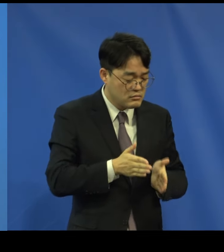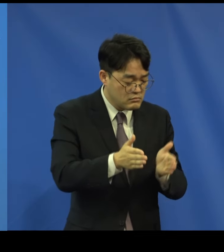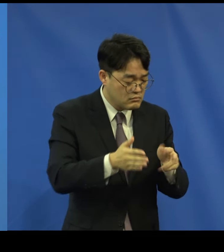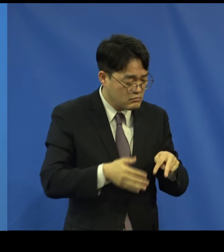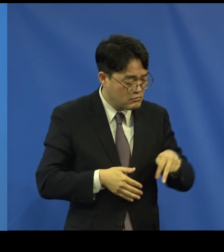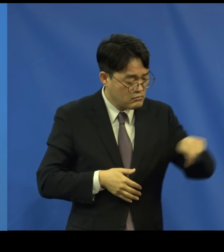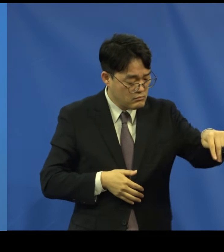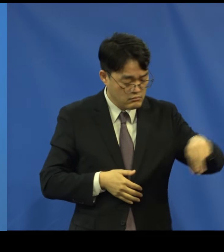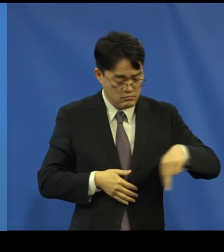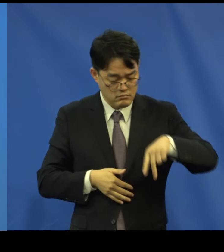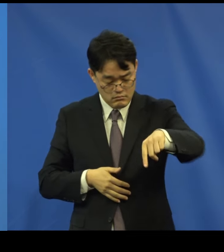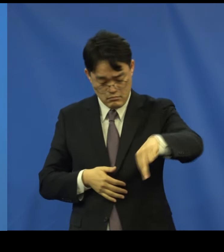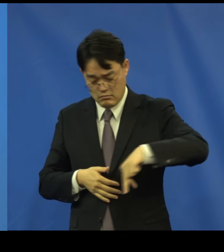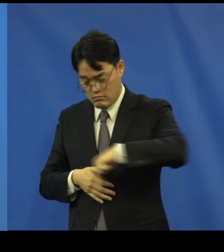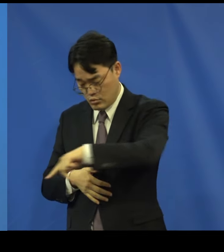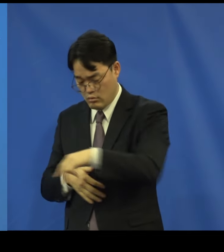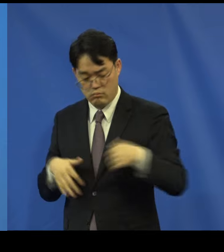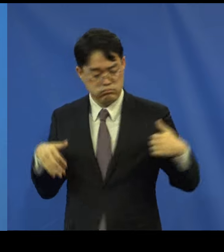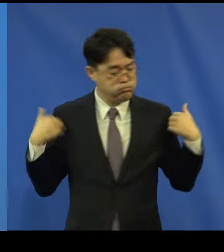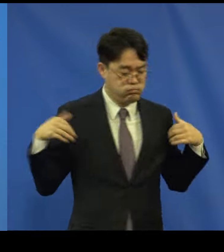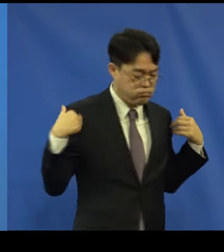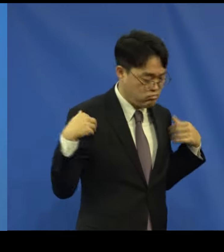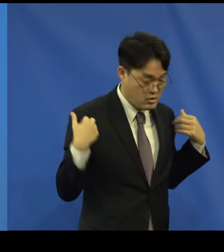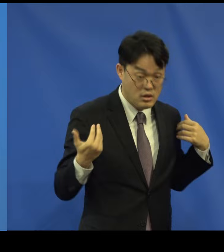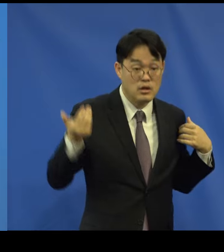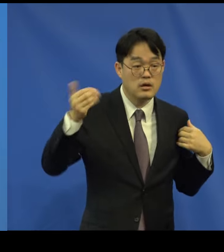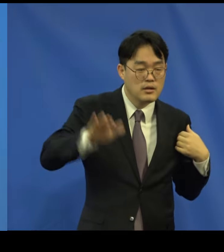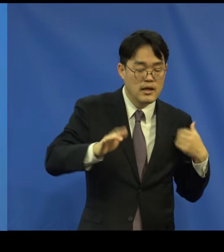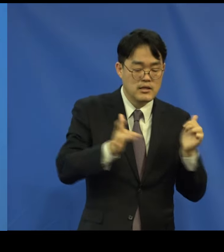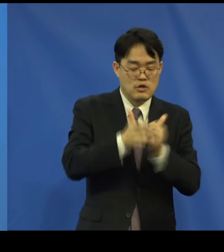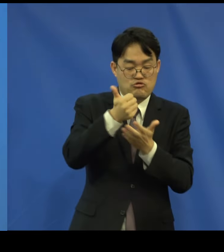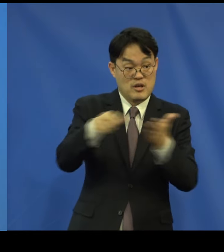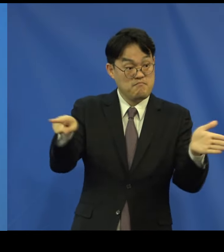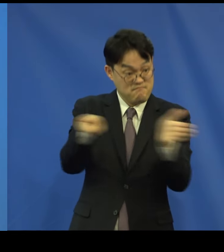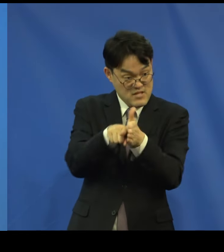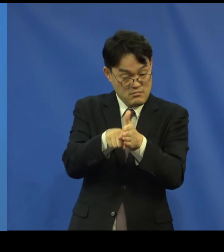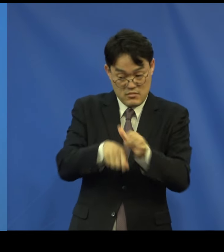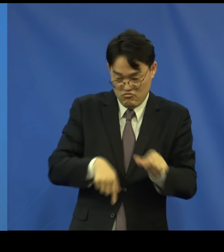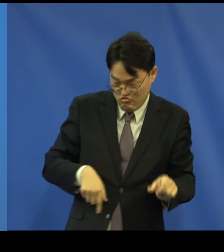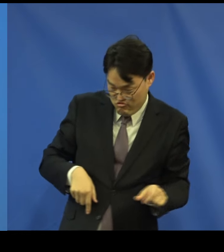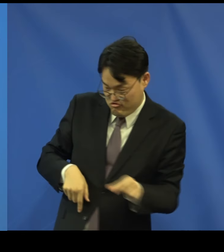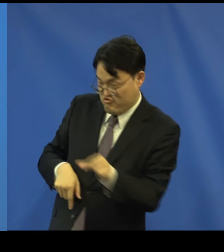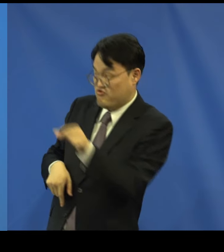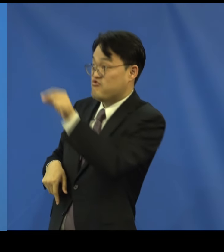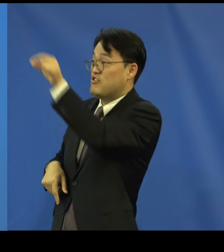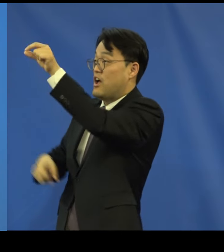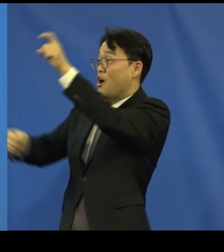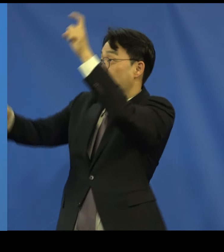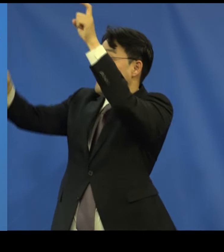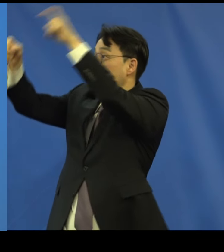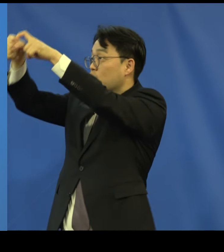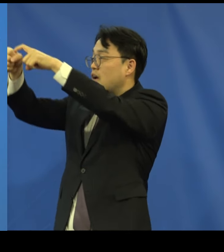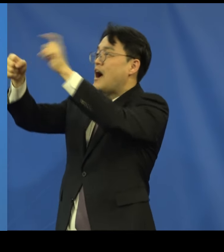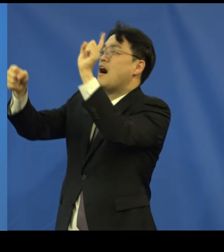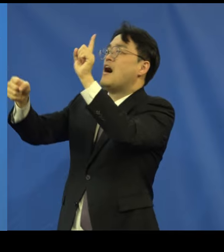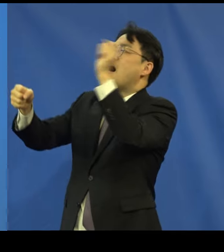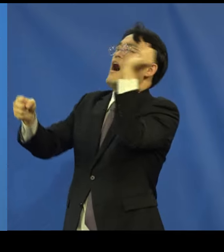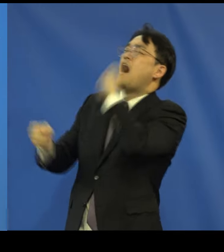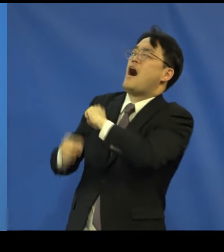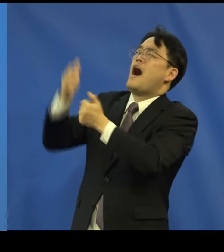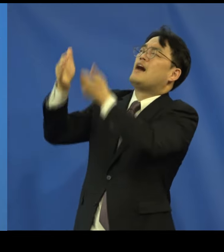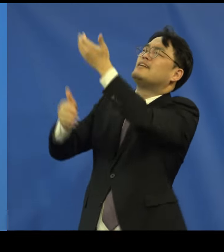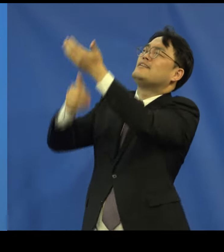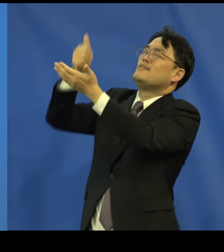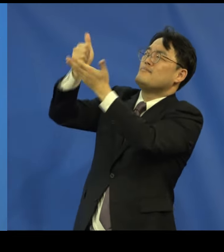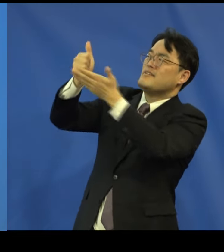못해요. 근데 우리는 알게 되었습니다. 하나님께로 가는 유일한 길이 예수 그리스도라는 사실을. 이 구원을 향한 오직 한